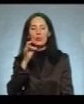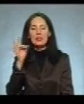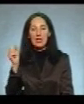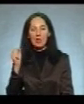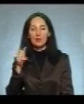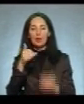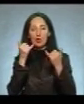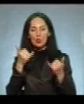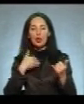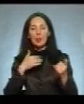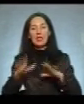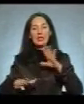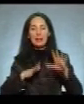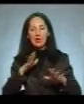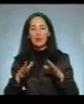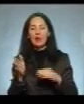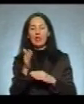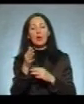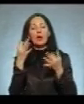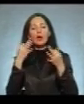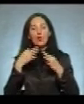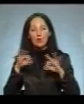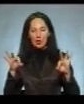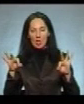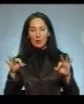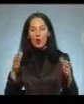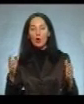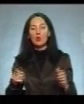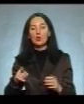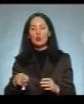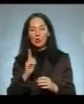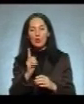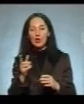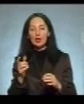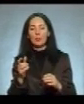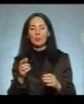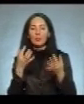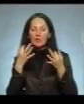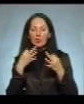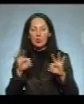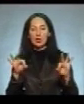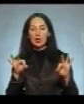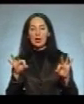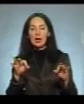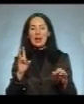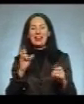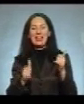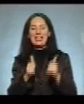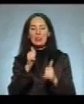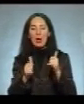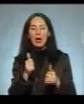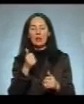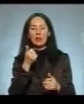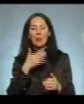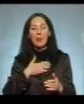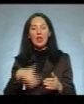Сьогодні ми на тренуванні рибу відпускаємо, зловили, відпустили. На змаганнях ми всю